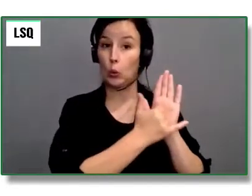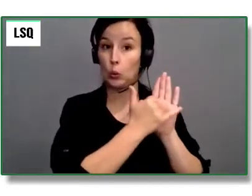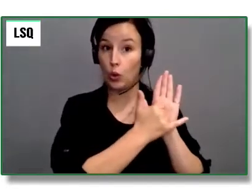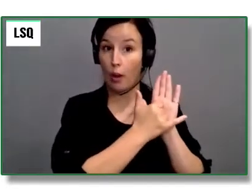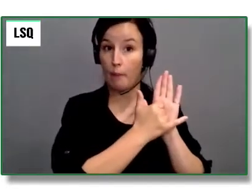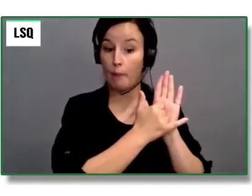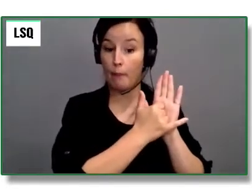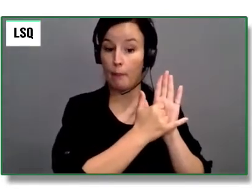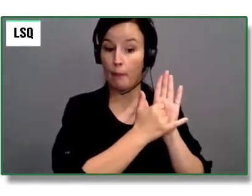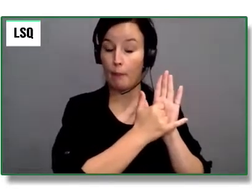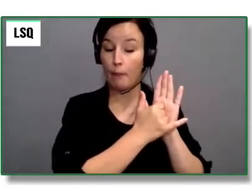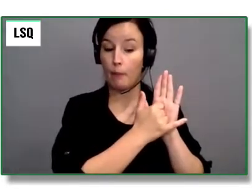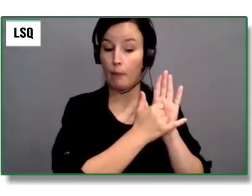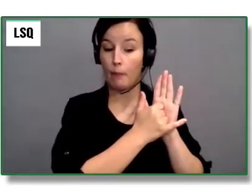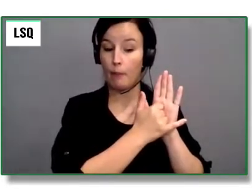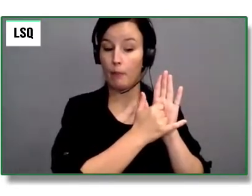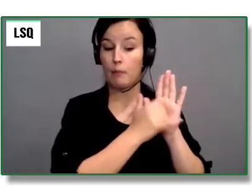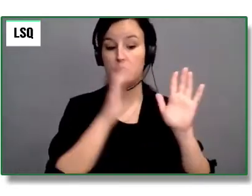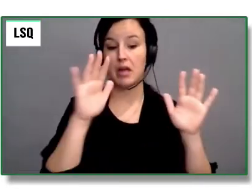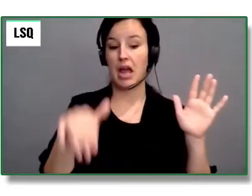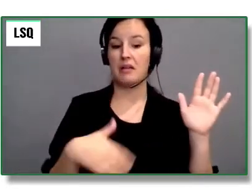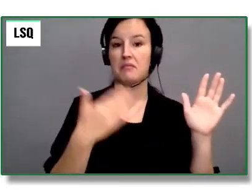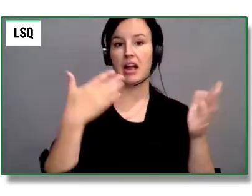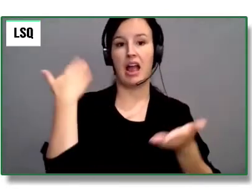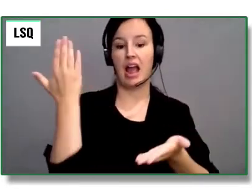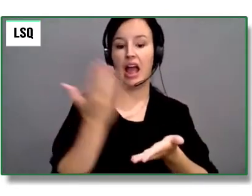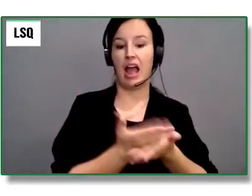Google et ça arrive à